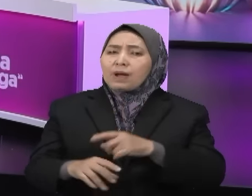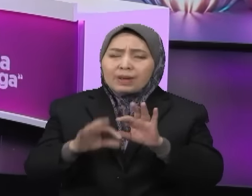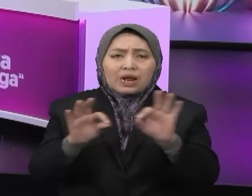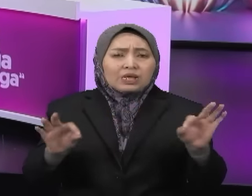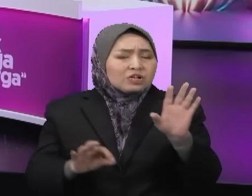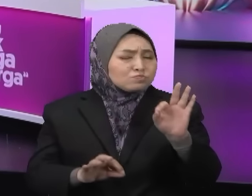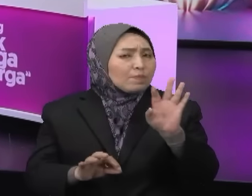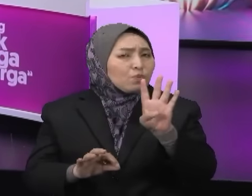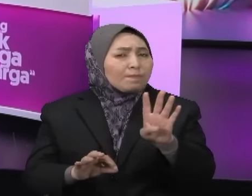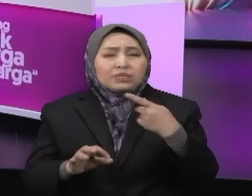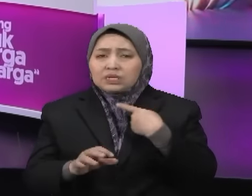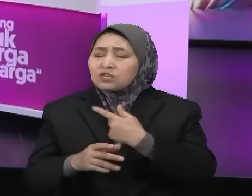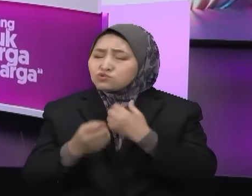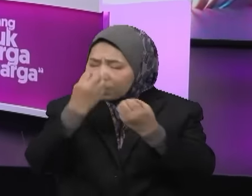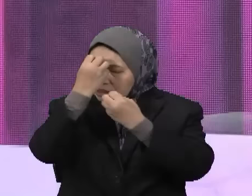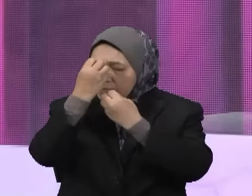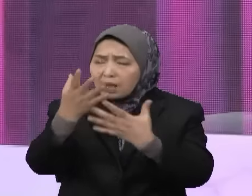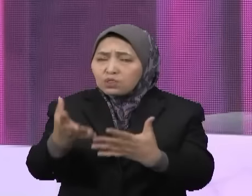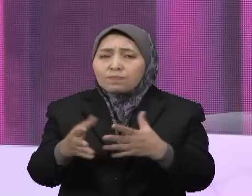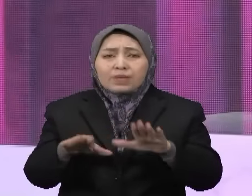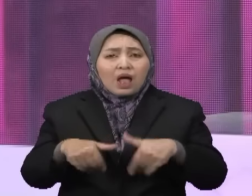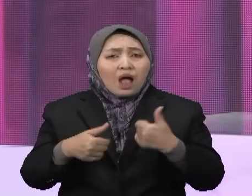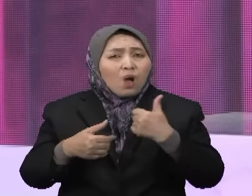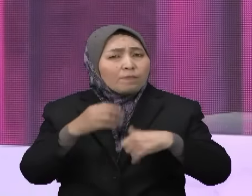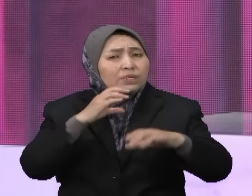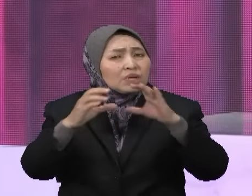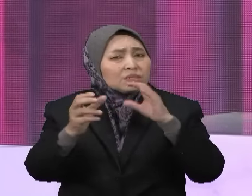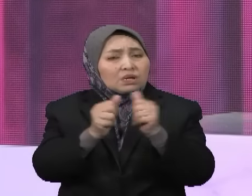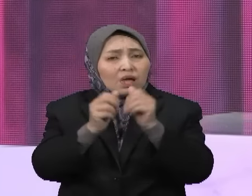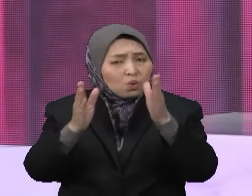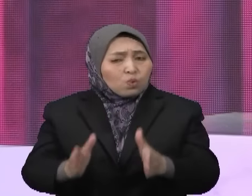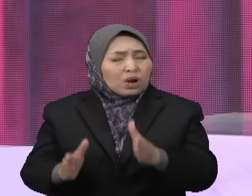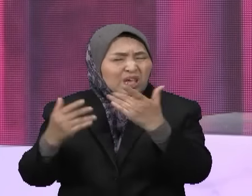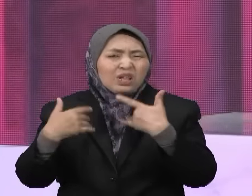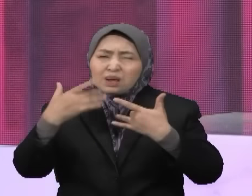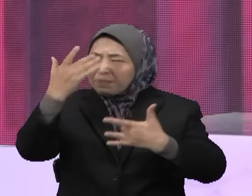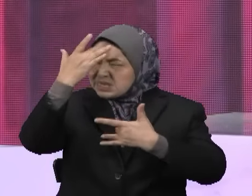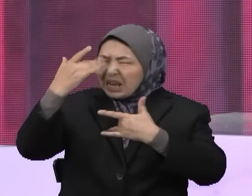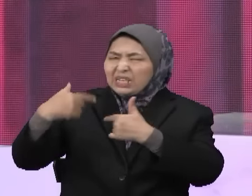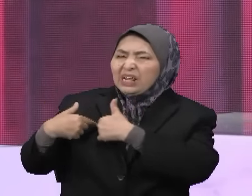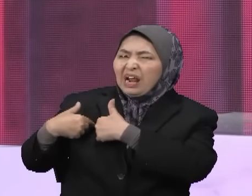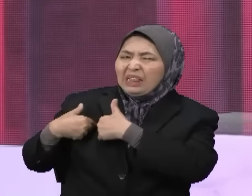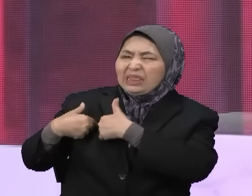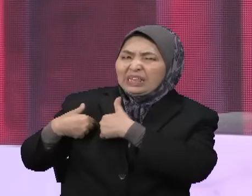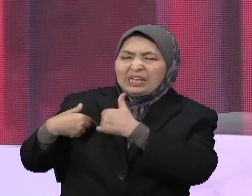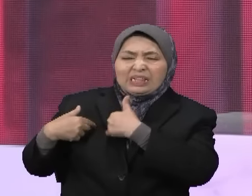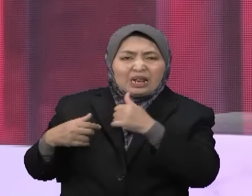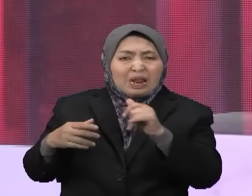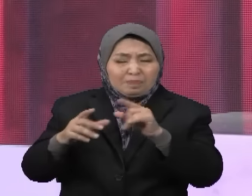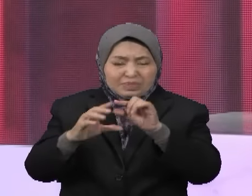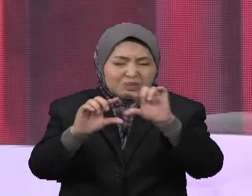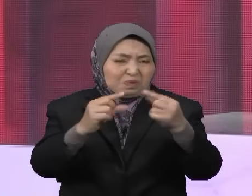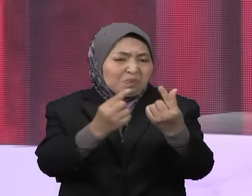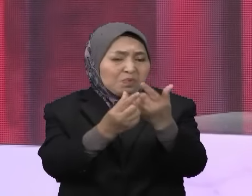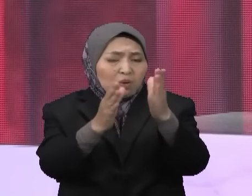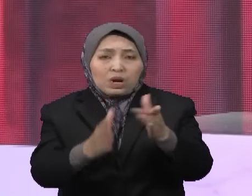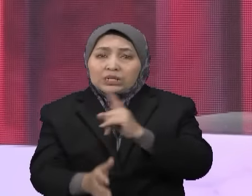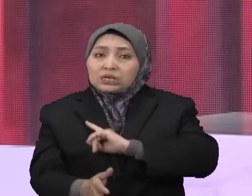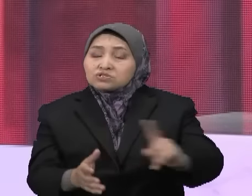ke-94, sudah pun kita dimaklumkan bagaimana berinteraksi dengan orang-orang yang ada penyakit hati di kalangan umat Islam pada zaman Nabi